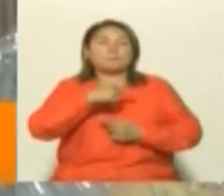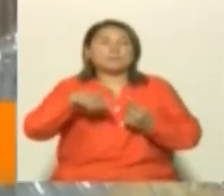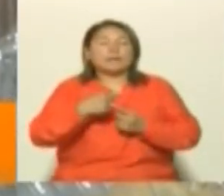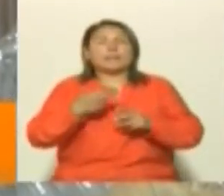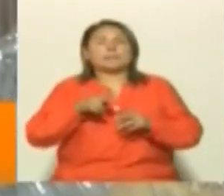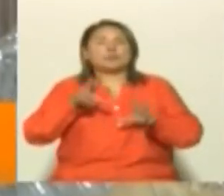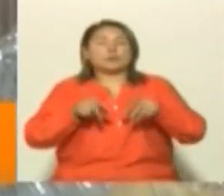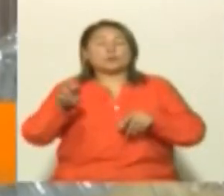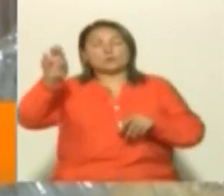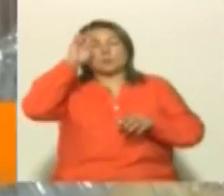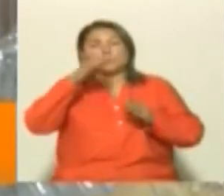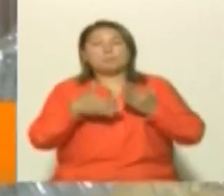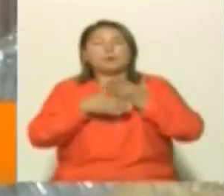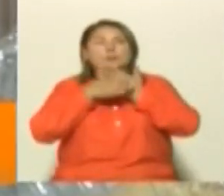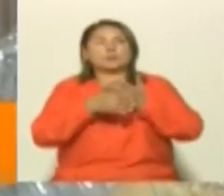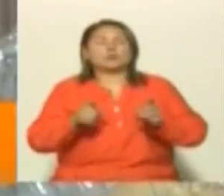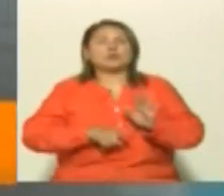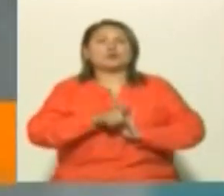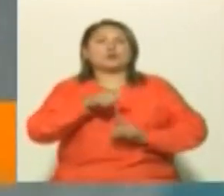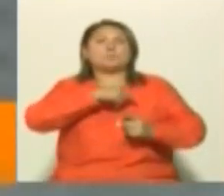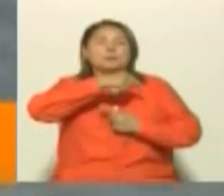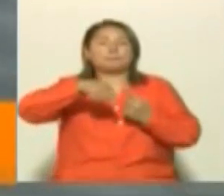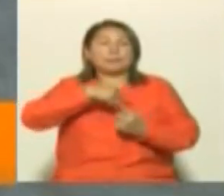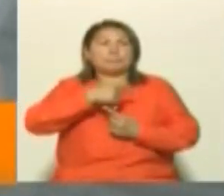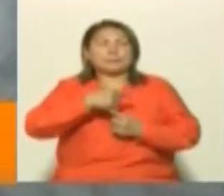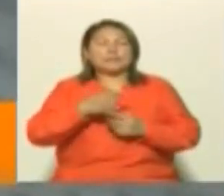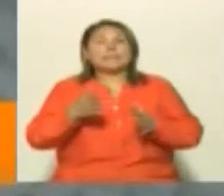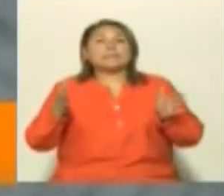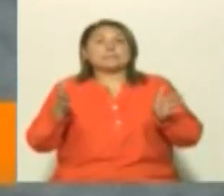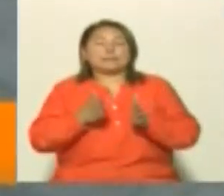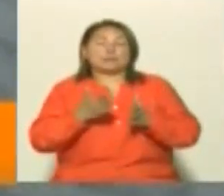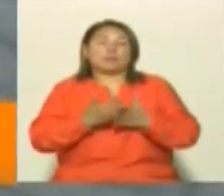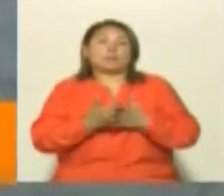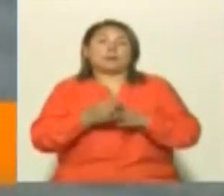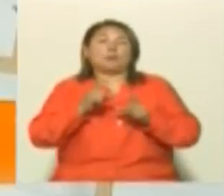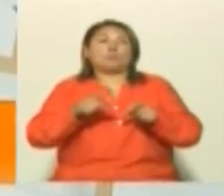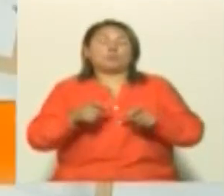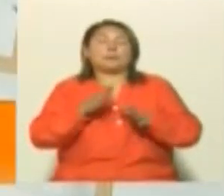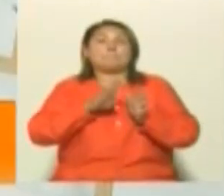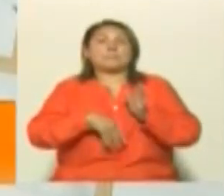тем самым государство оказывает поддержку начинающим предпринимателям и сокращает количество